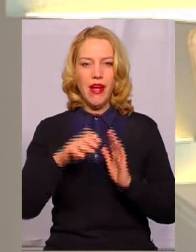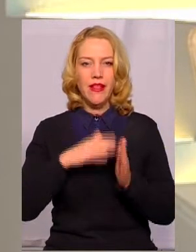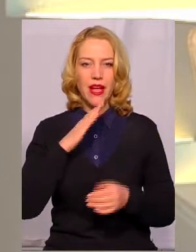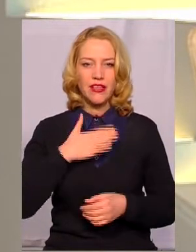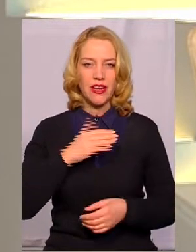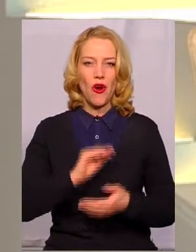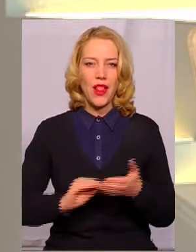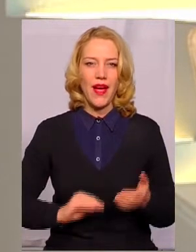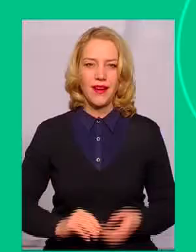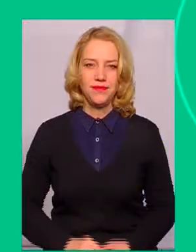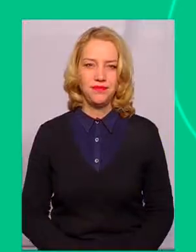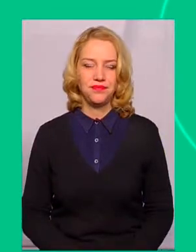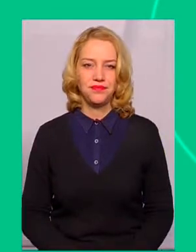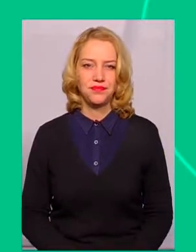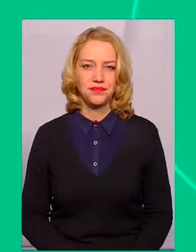Неля Шпулак.